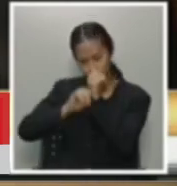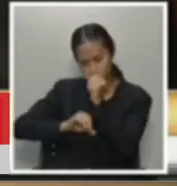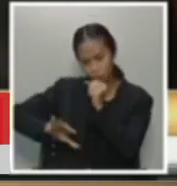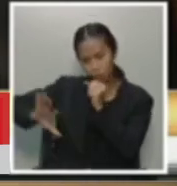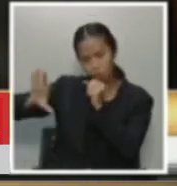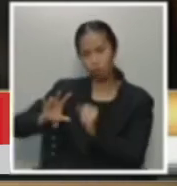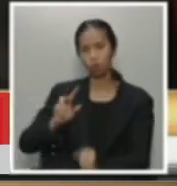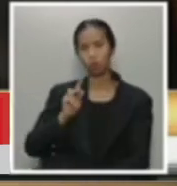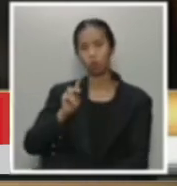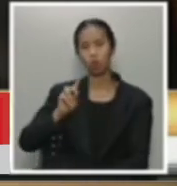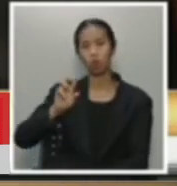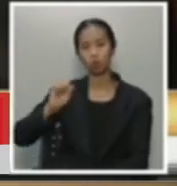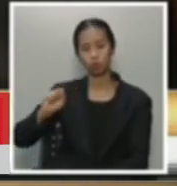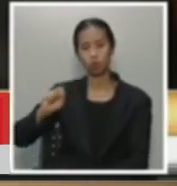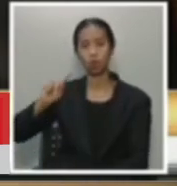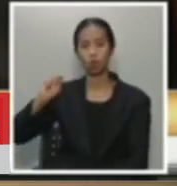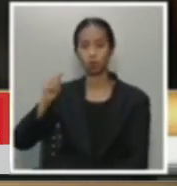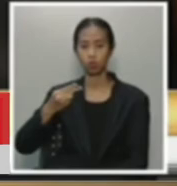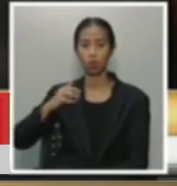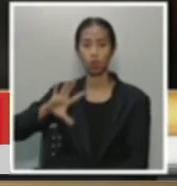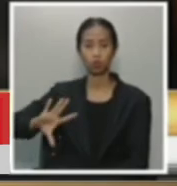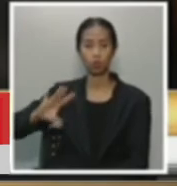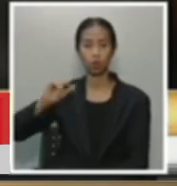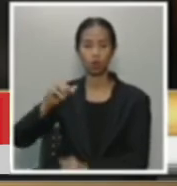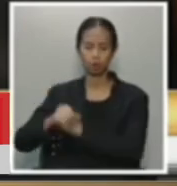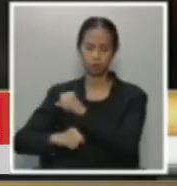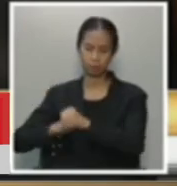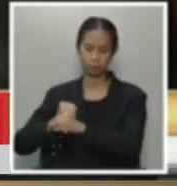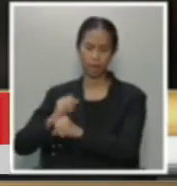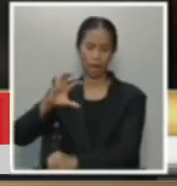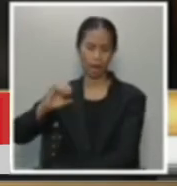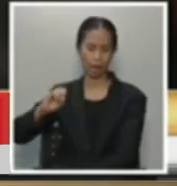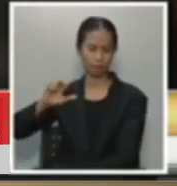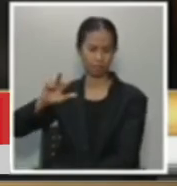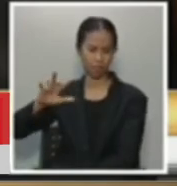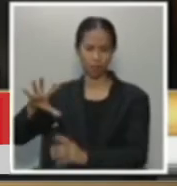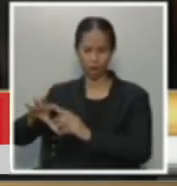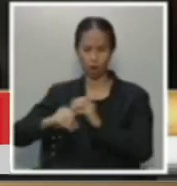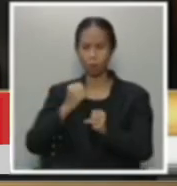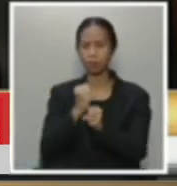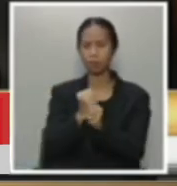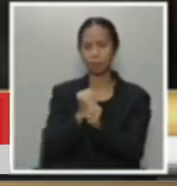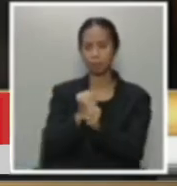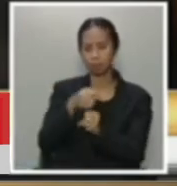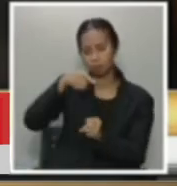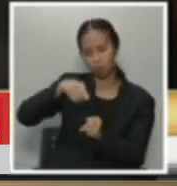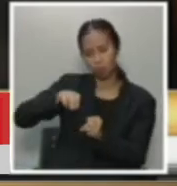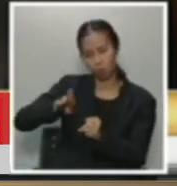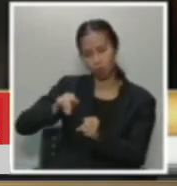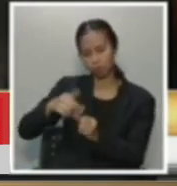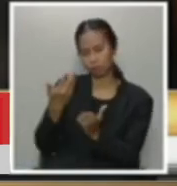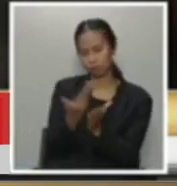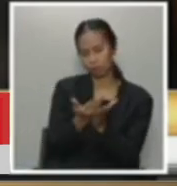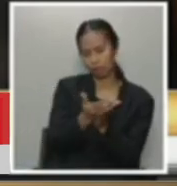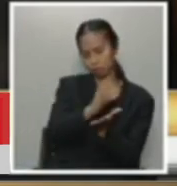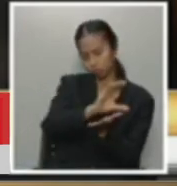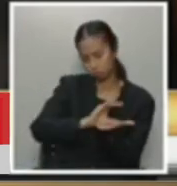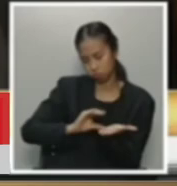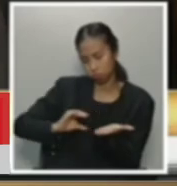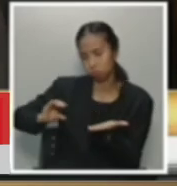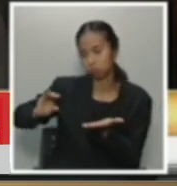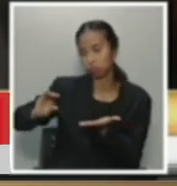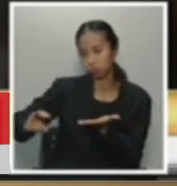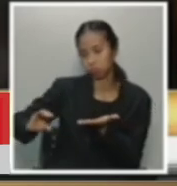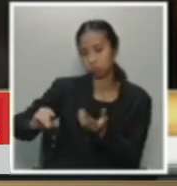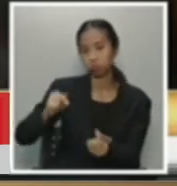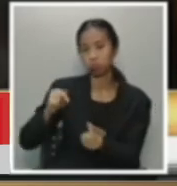เสียงวิทยุโทรทัศน์และโทรคมนาคมพ.ศ. 2553มาเป็นฐานในการที่จะผลักดันเม็ดเงินจำนวนดังกล่าวมาจากการใช้เ